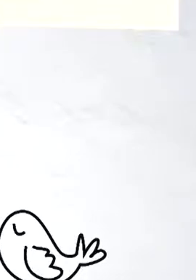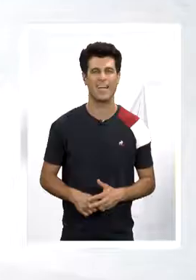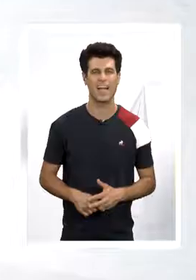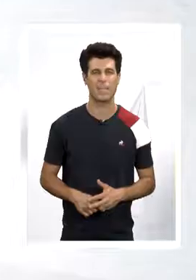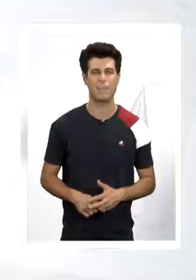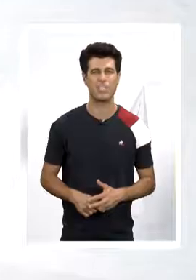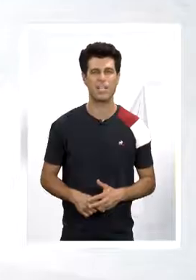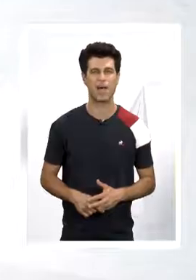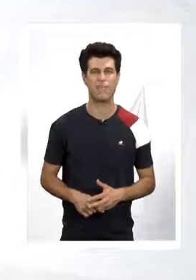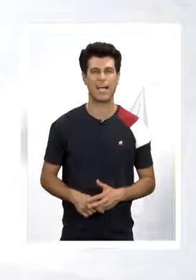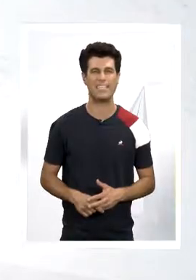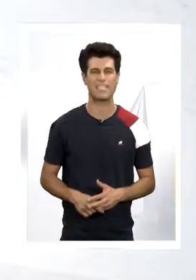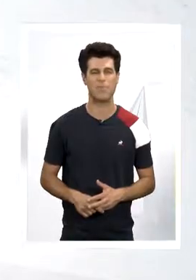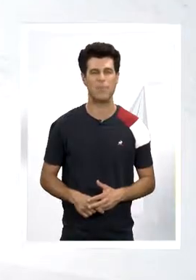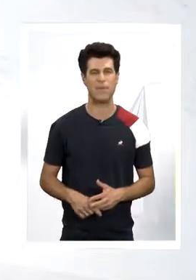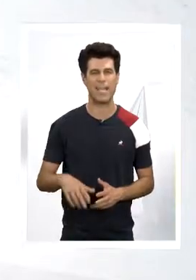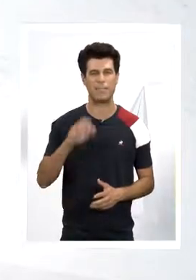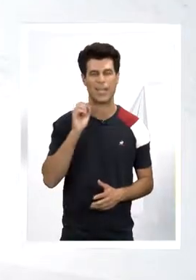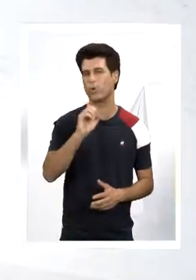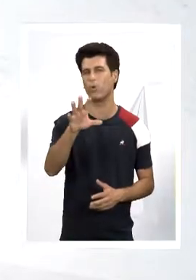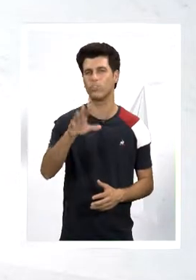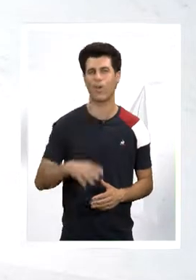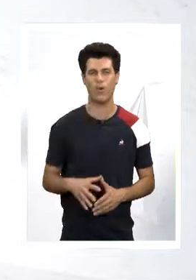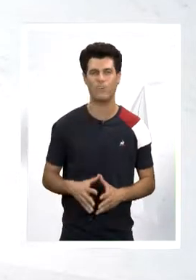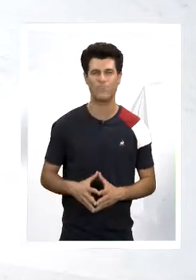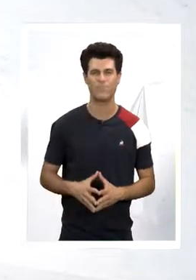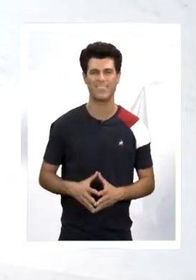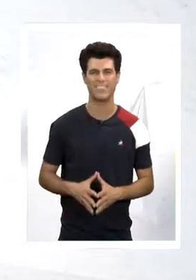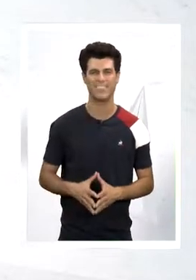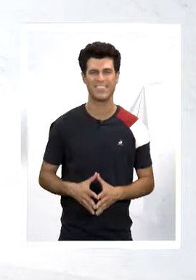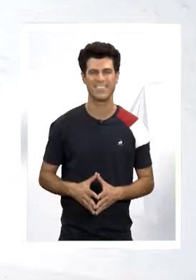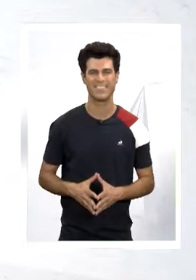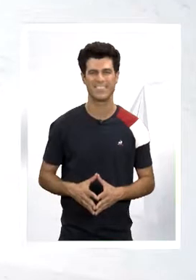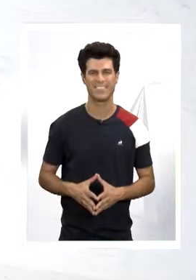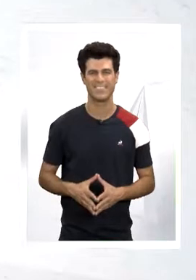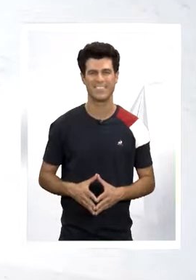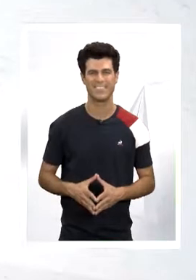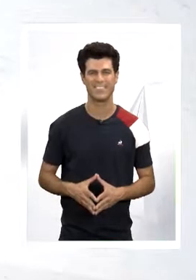והנכדות? אני מבין שאת מעבירה את הזמן בריקוד, נכון?